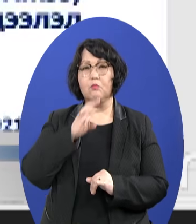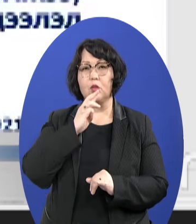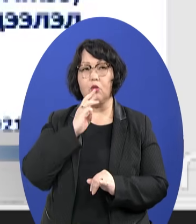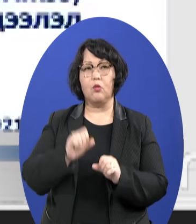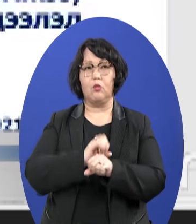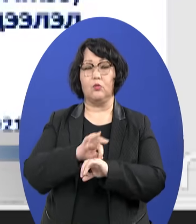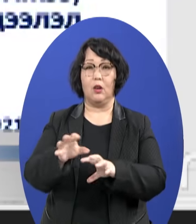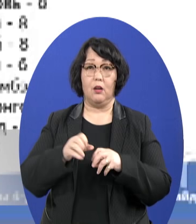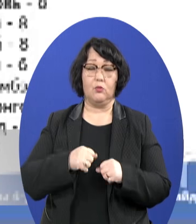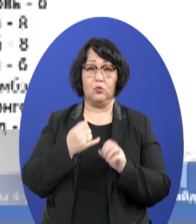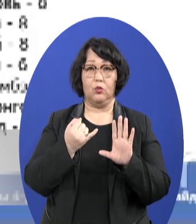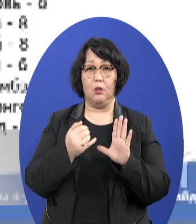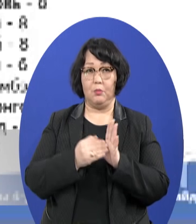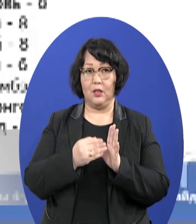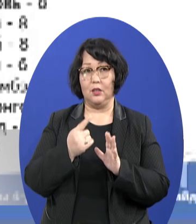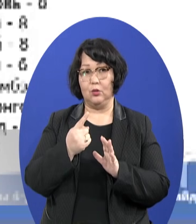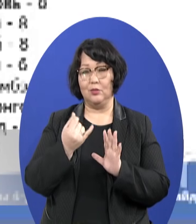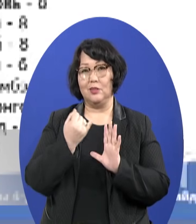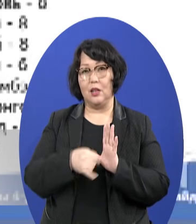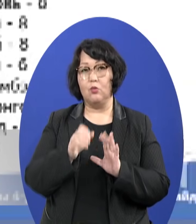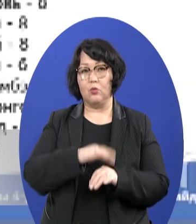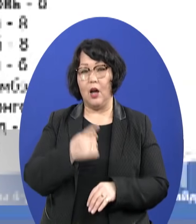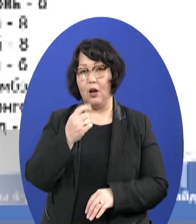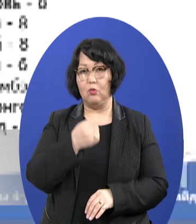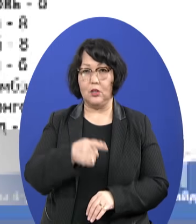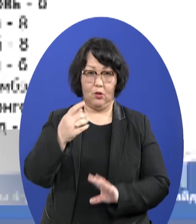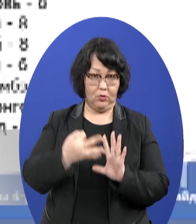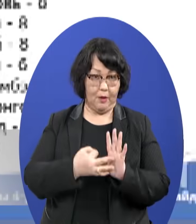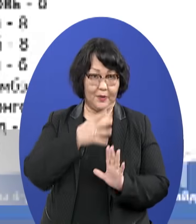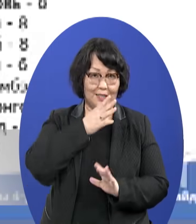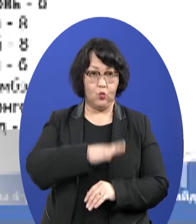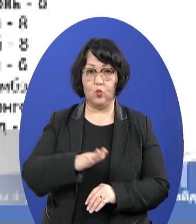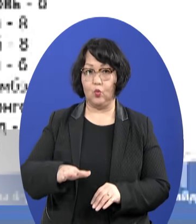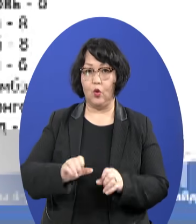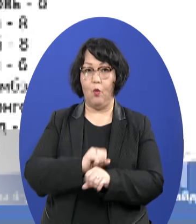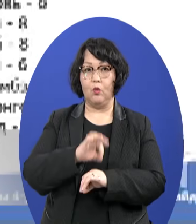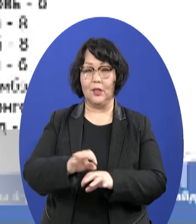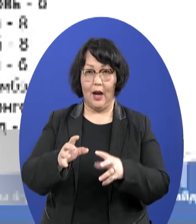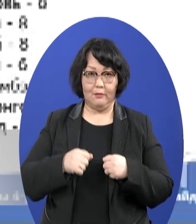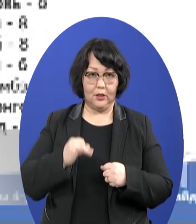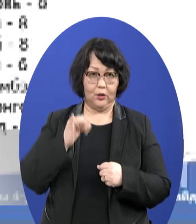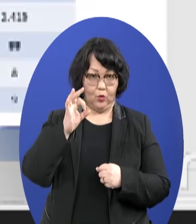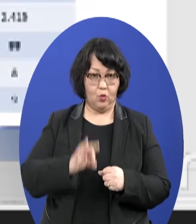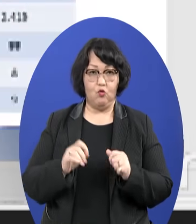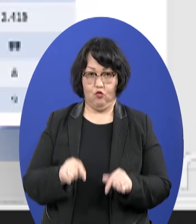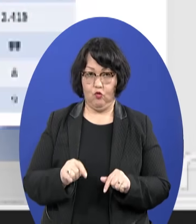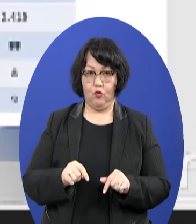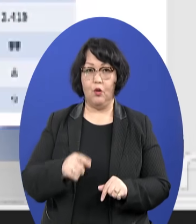авсан 6160 хүүхэд байгаа юм байна. 10-аас 18 насны хүүхдүүд халдвар авч байгаа нь түлхүү байгаа бол өнөөдрийн